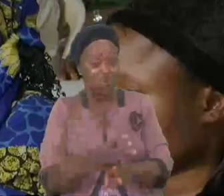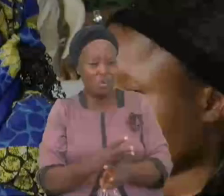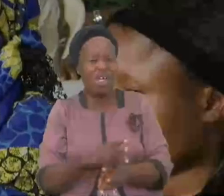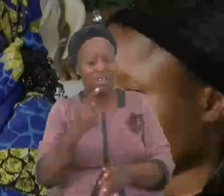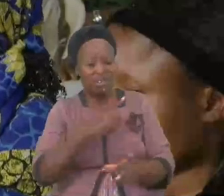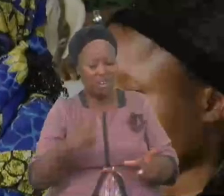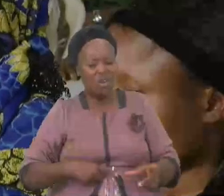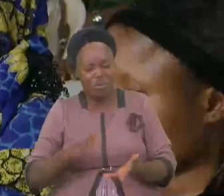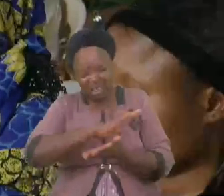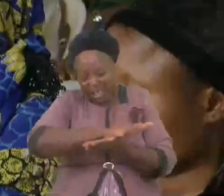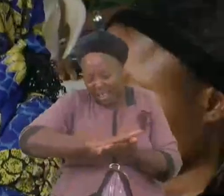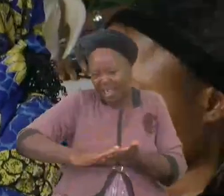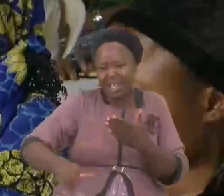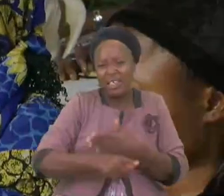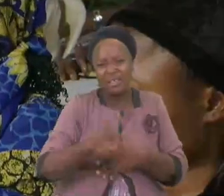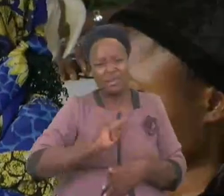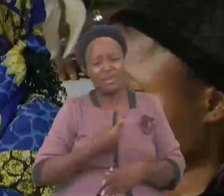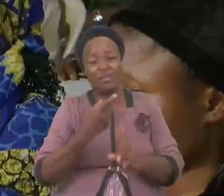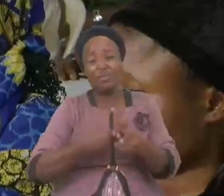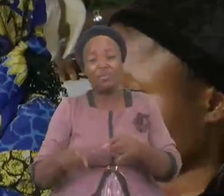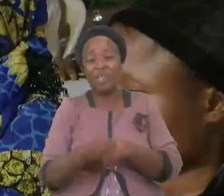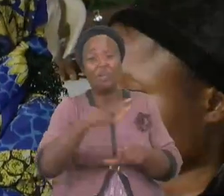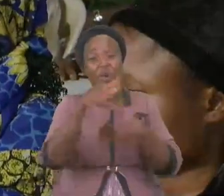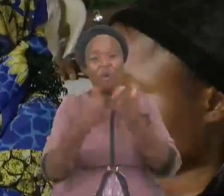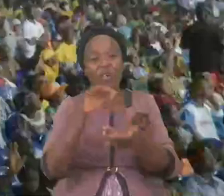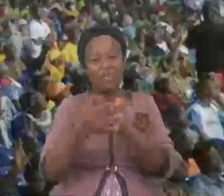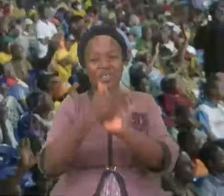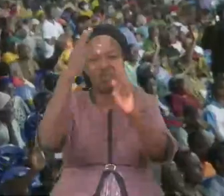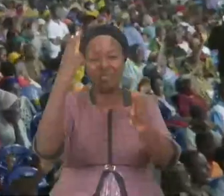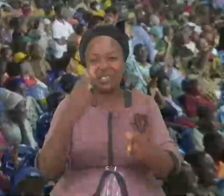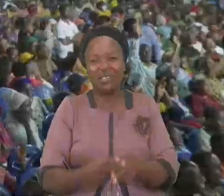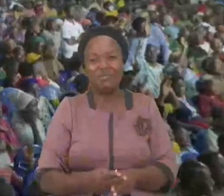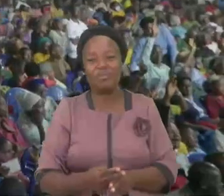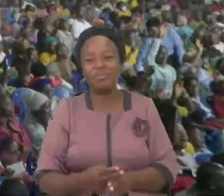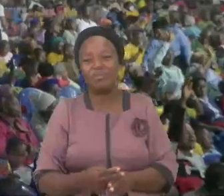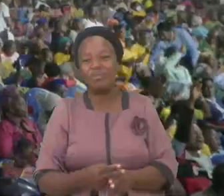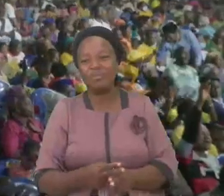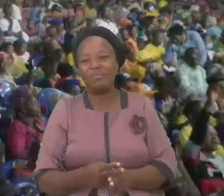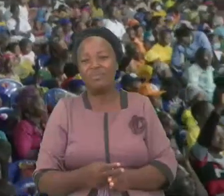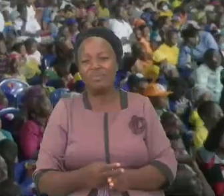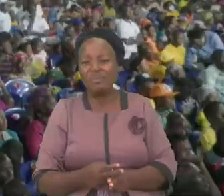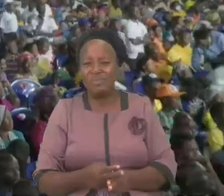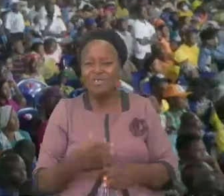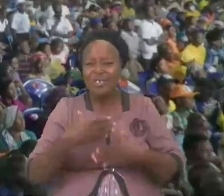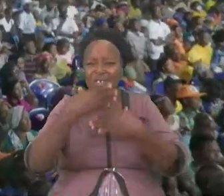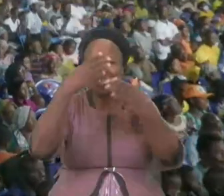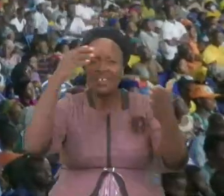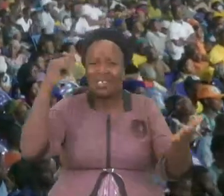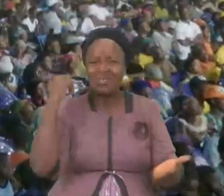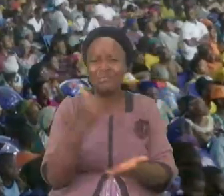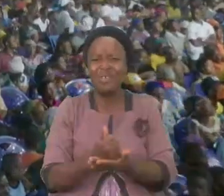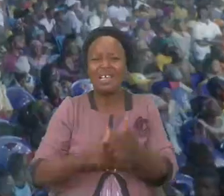monde, le Seigneur va nous purifier de ces choses au nom de Jésus. Votre amen est grand.